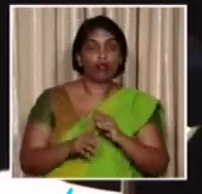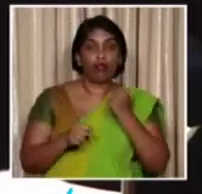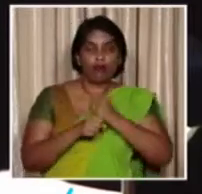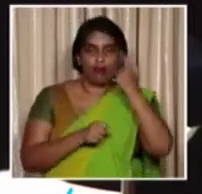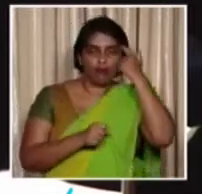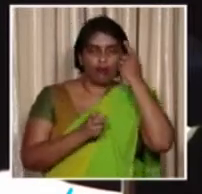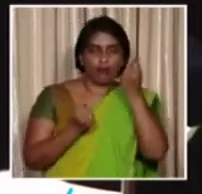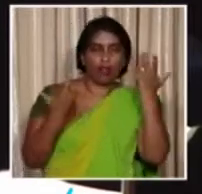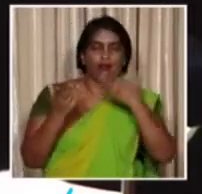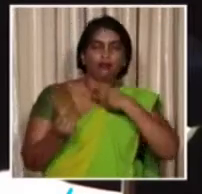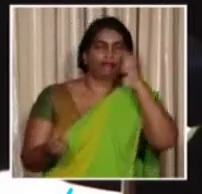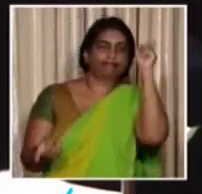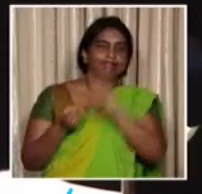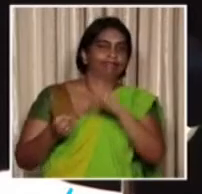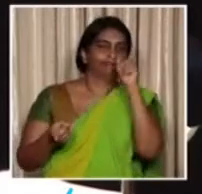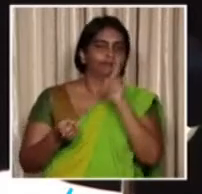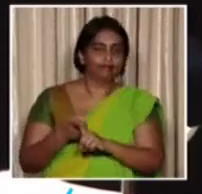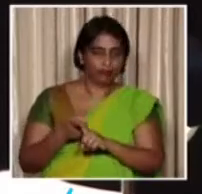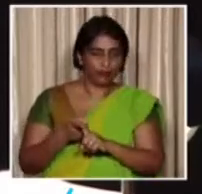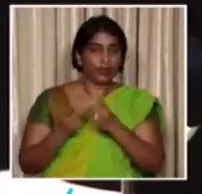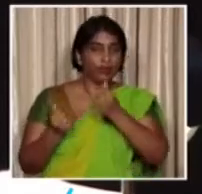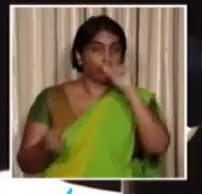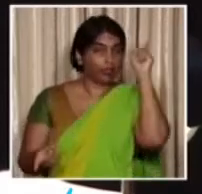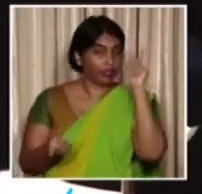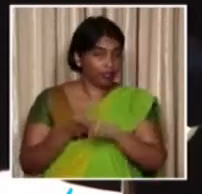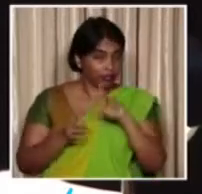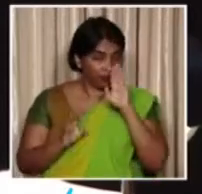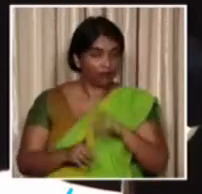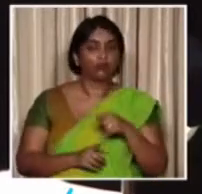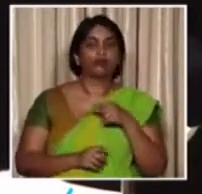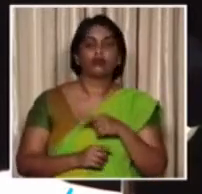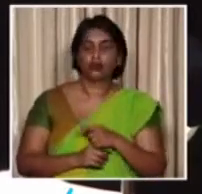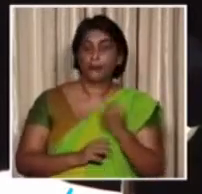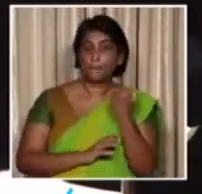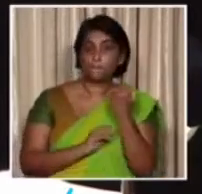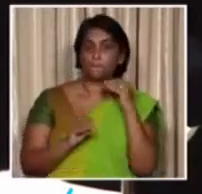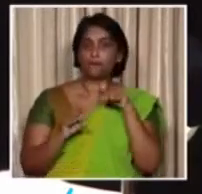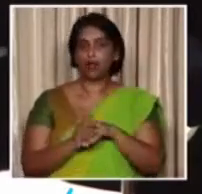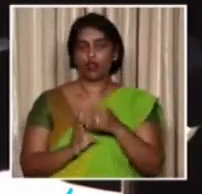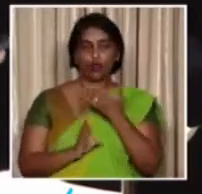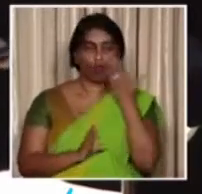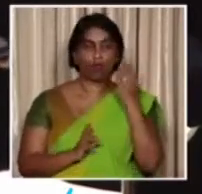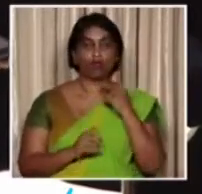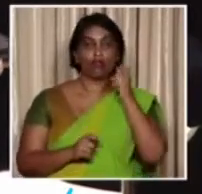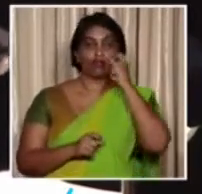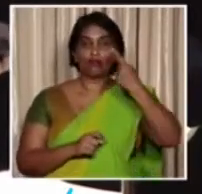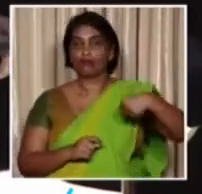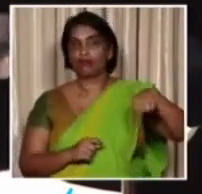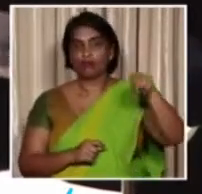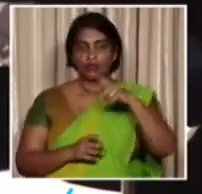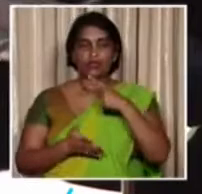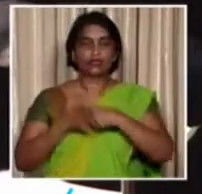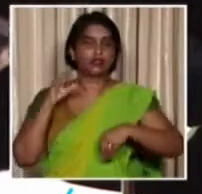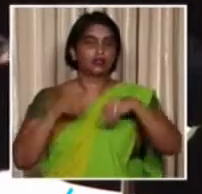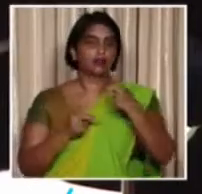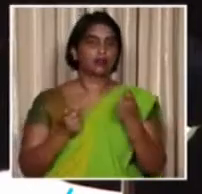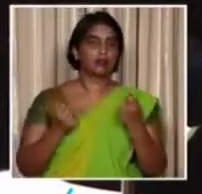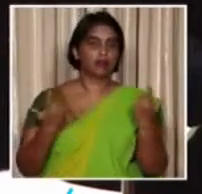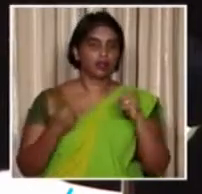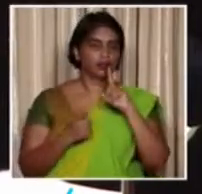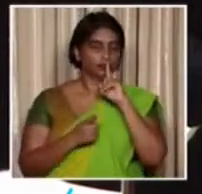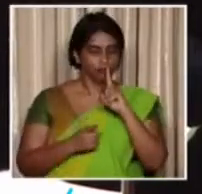කරන එක භාණ්ඩාගාරේ විනාශ කිරීම හරහා බලේ ඉන්න පුළුවන් මොකද ජනතාව මේ ඡන්ද සල්ලි නැහැ